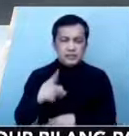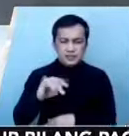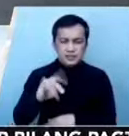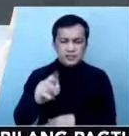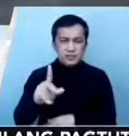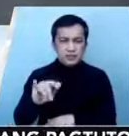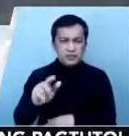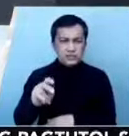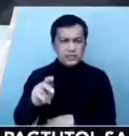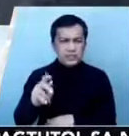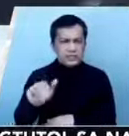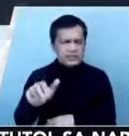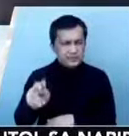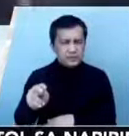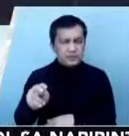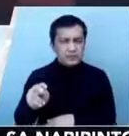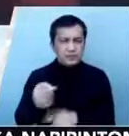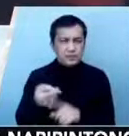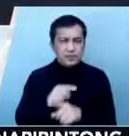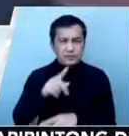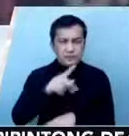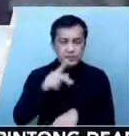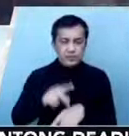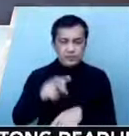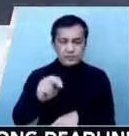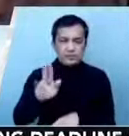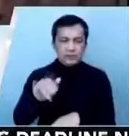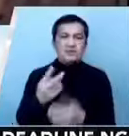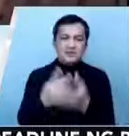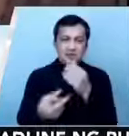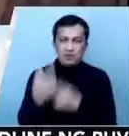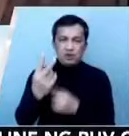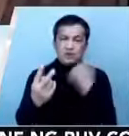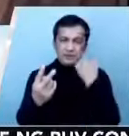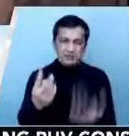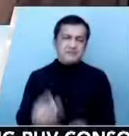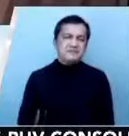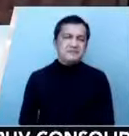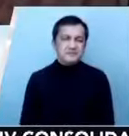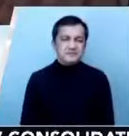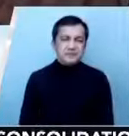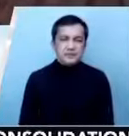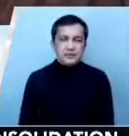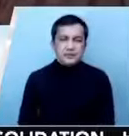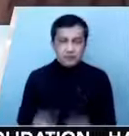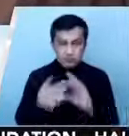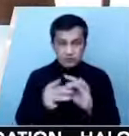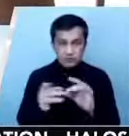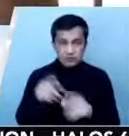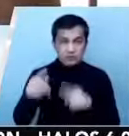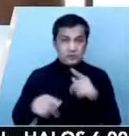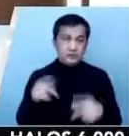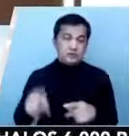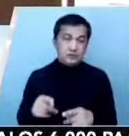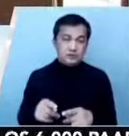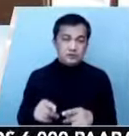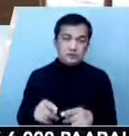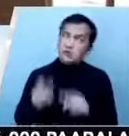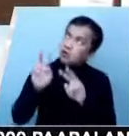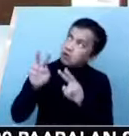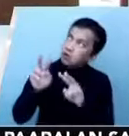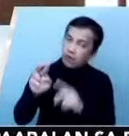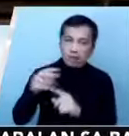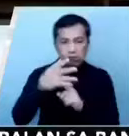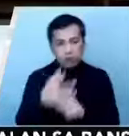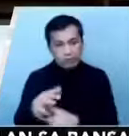Takad ng Philippine Navy, pero nasawi pa rin ang mga ito. Kwento ng mga residente sa lugar, bukod sa nakita nilang paggewang-gewang